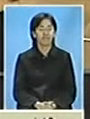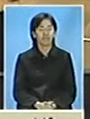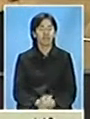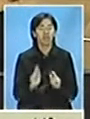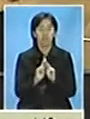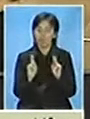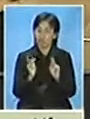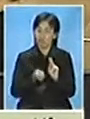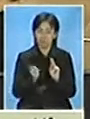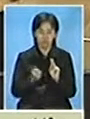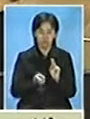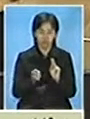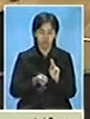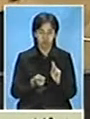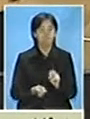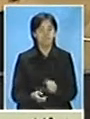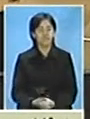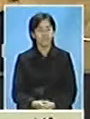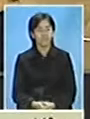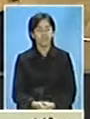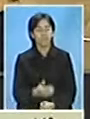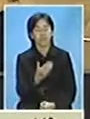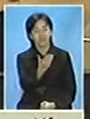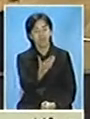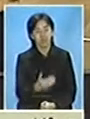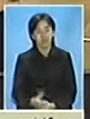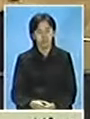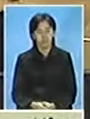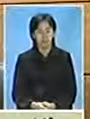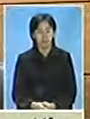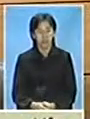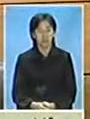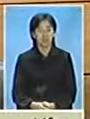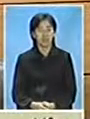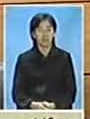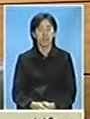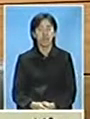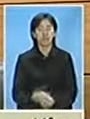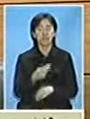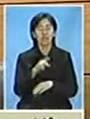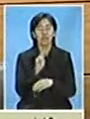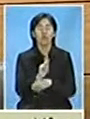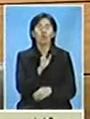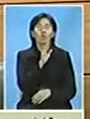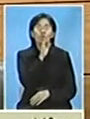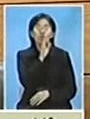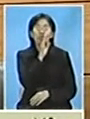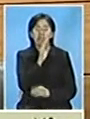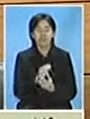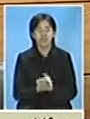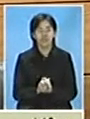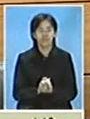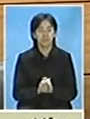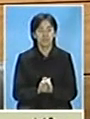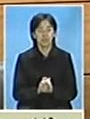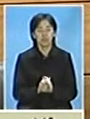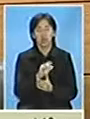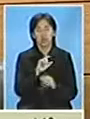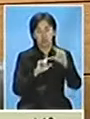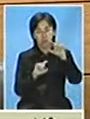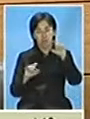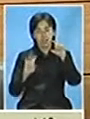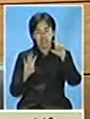การยืนยันค่ะเชิญคุณมาเจตค่ะ ขอบคุณครับท่านประธานอย่างนี้ครับท่านประธานสมมุติว่าเราจะเอาอย่างนี้ก็ในวรรค4